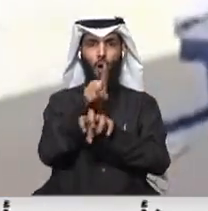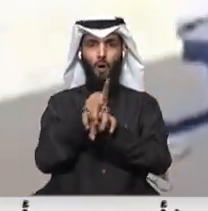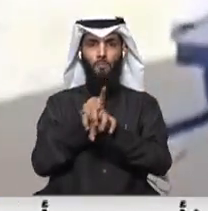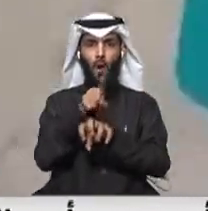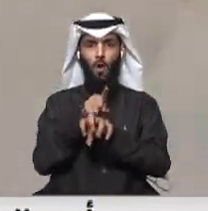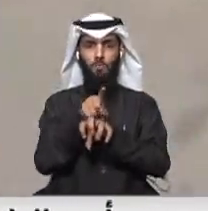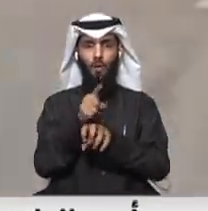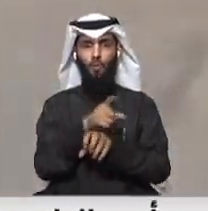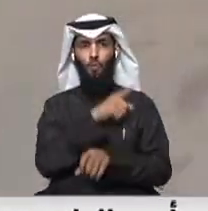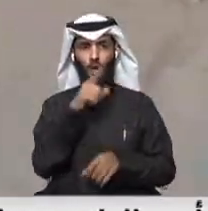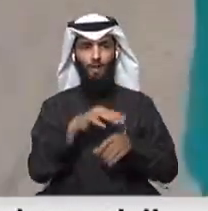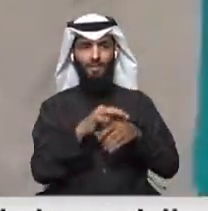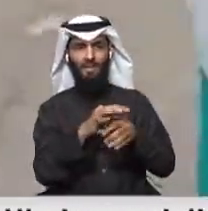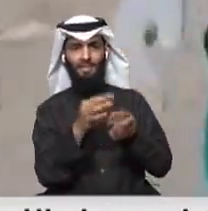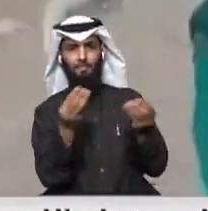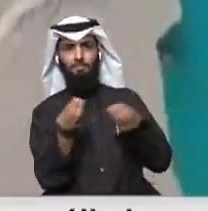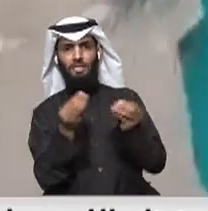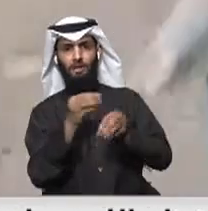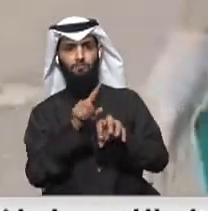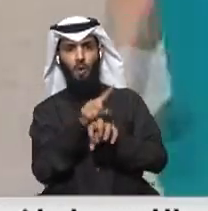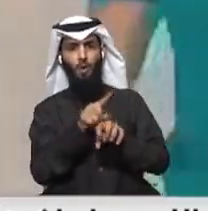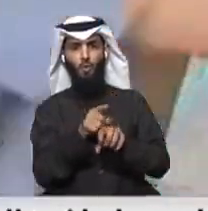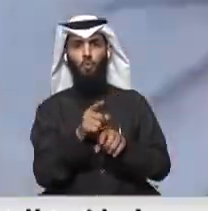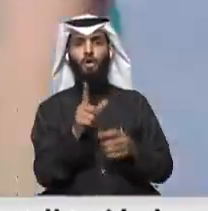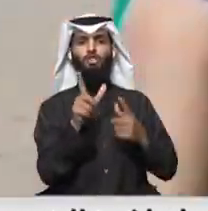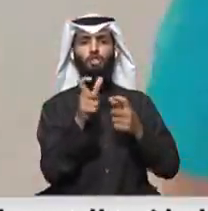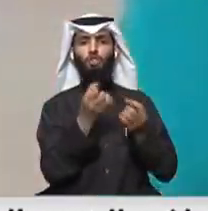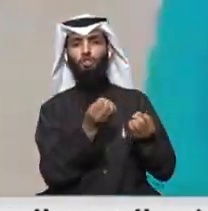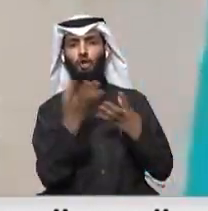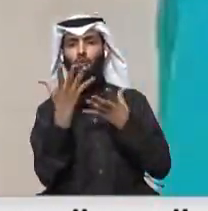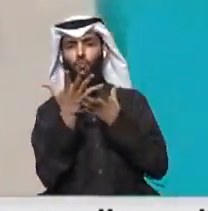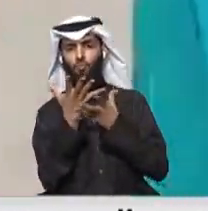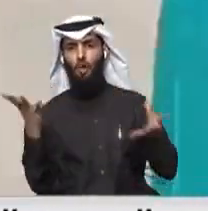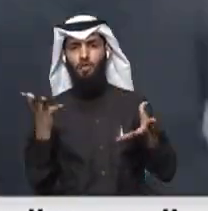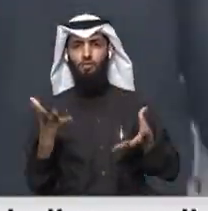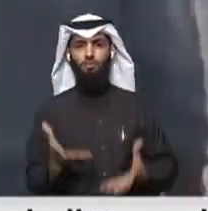وتجمعات النازحين، موقعة مئات الشهداء والجرحى.